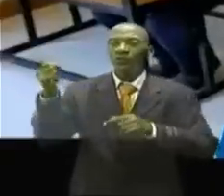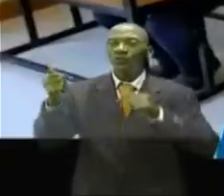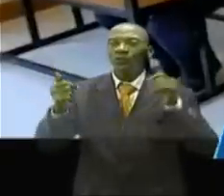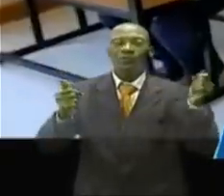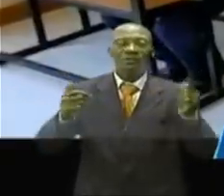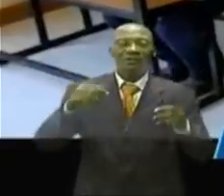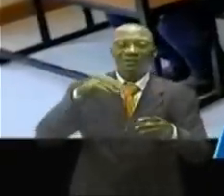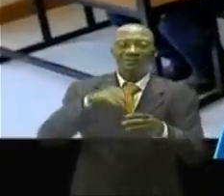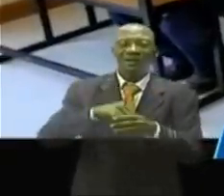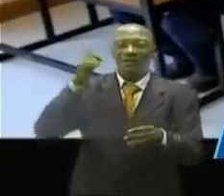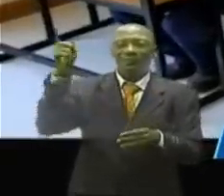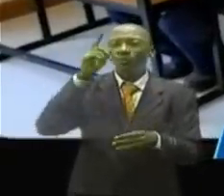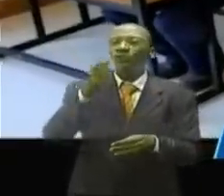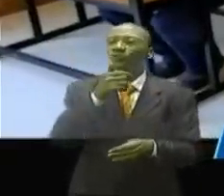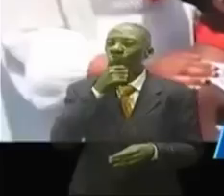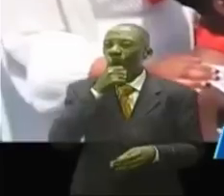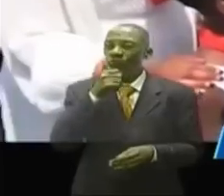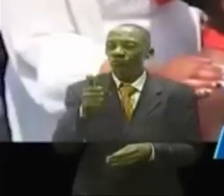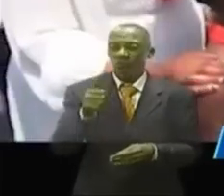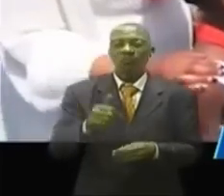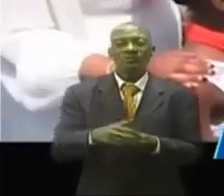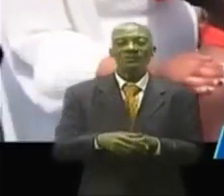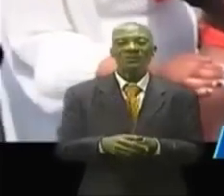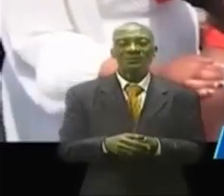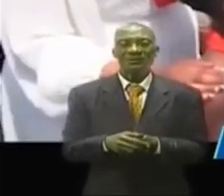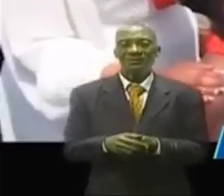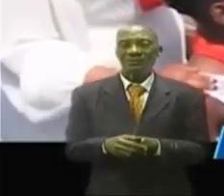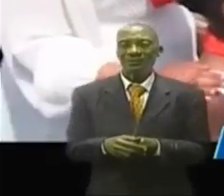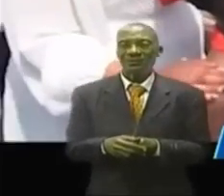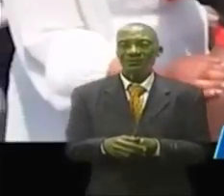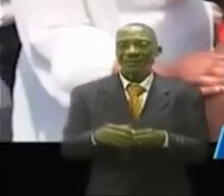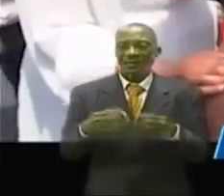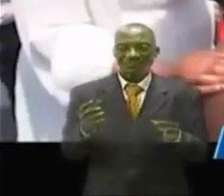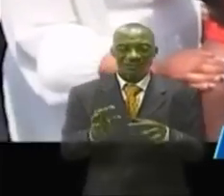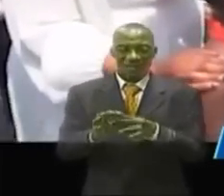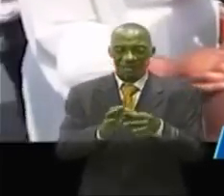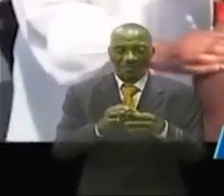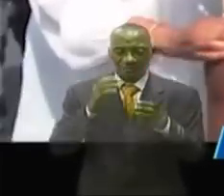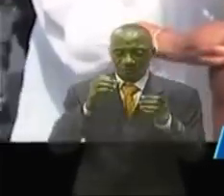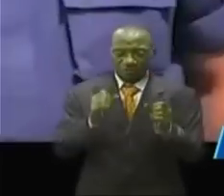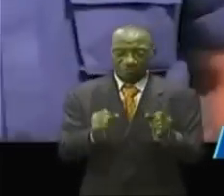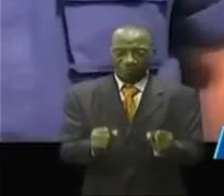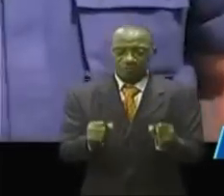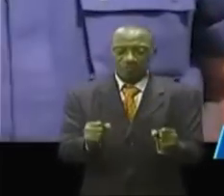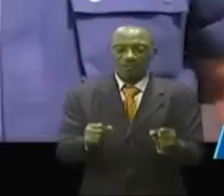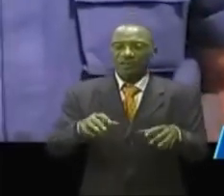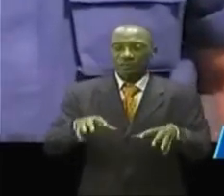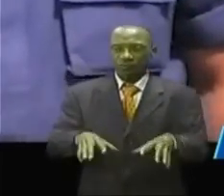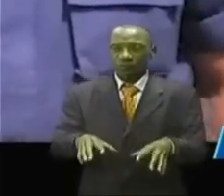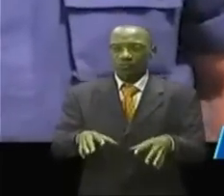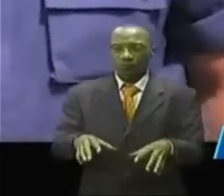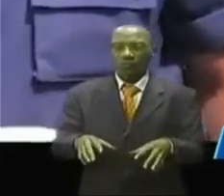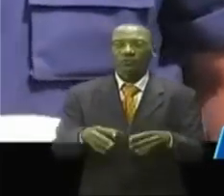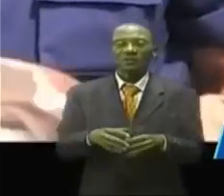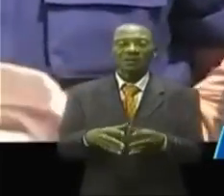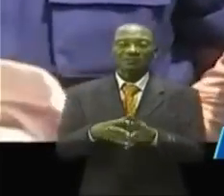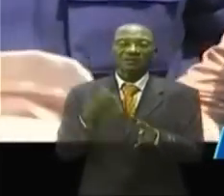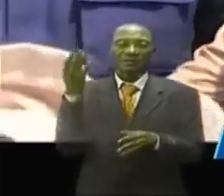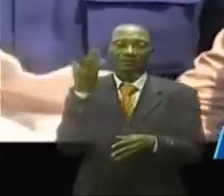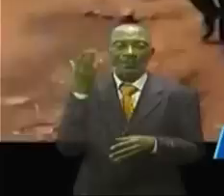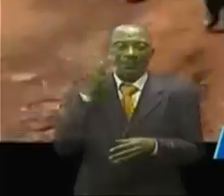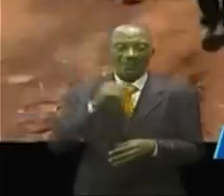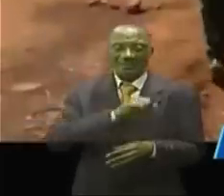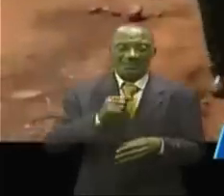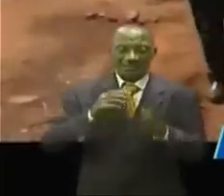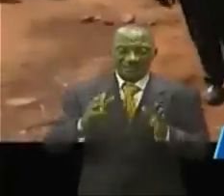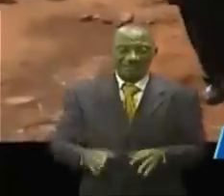et autorité morale de l'Alliance des forces démocratiques du Congo, AFDC, deuxième force politique du pays. Pour rappel, c'est en guise